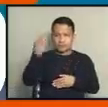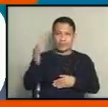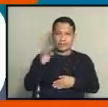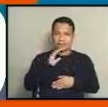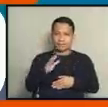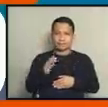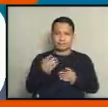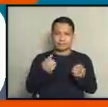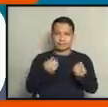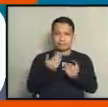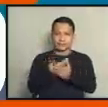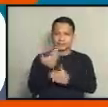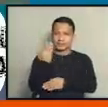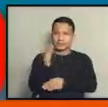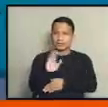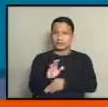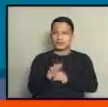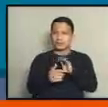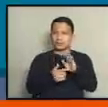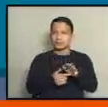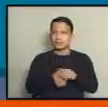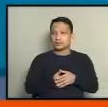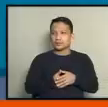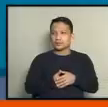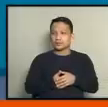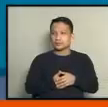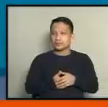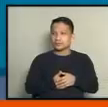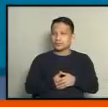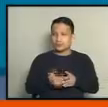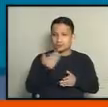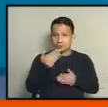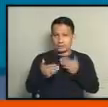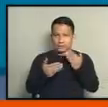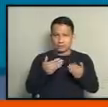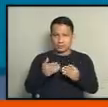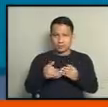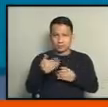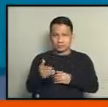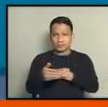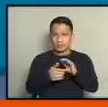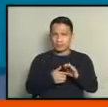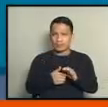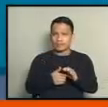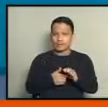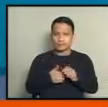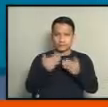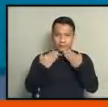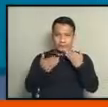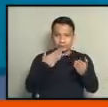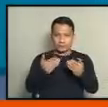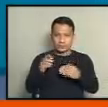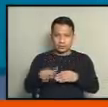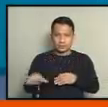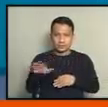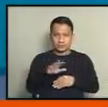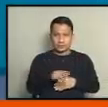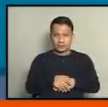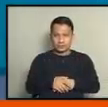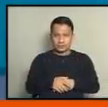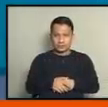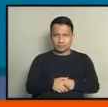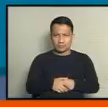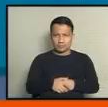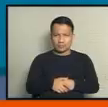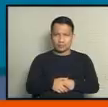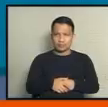po, gagawin po namin yan agad-agad mamaya po, ma'am. Ma'am Orita, Miss Laksamana, sobrang thank you, madam, ha? Welcome po. Maraming salamat